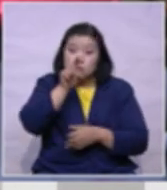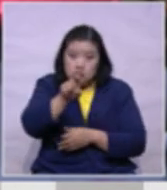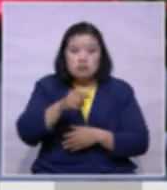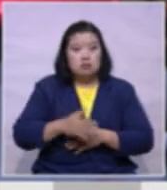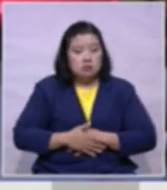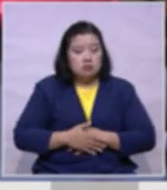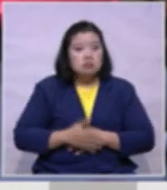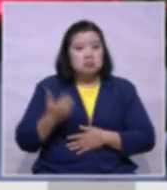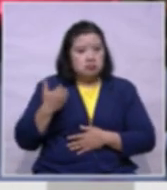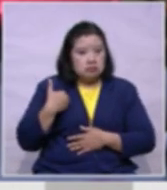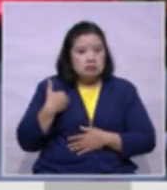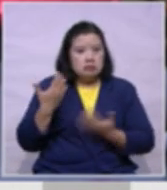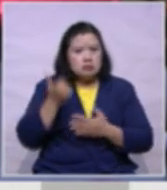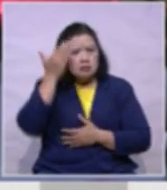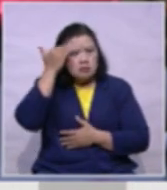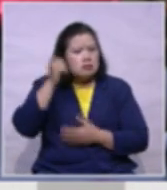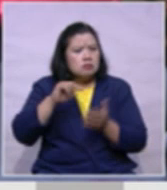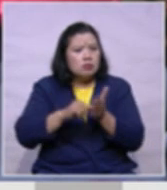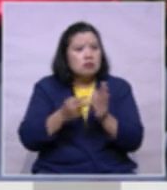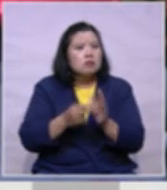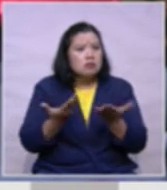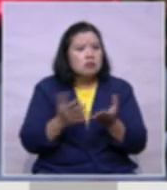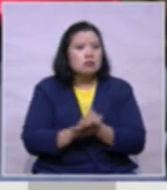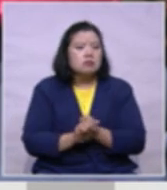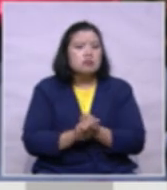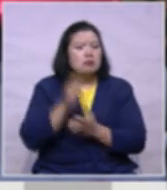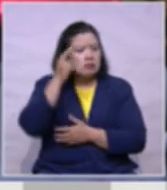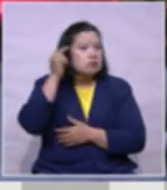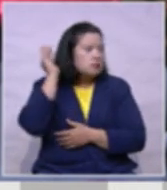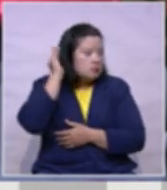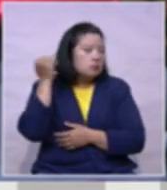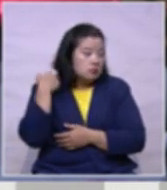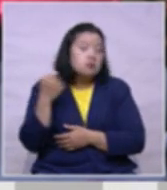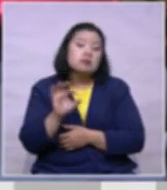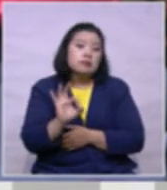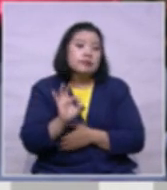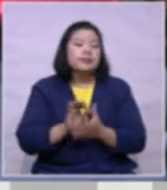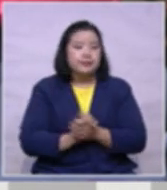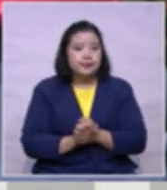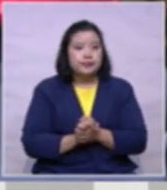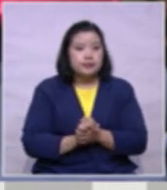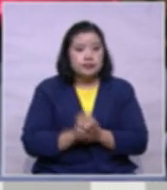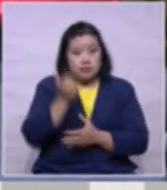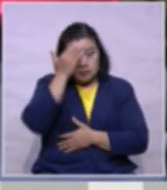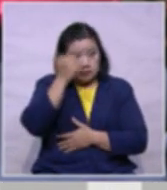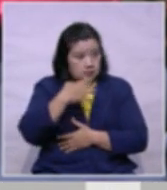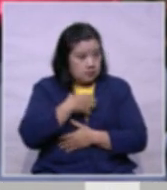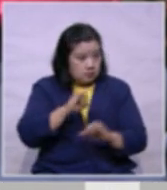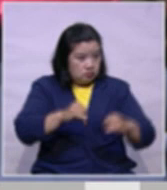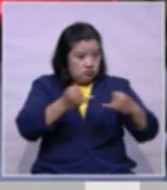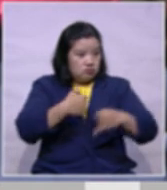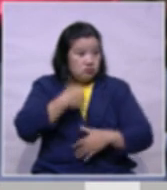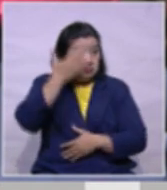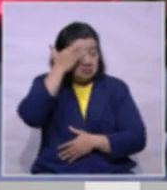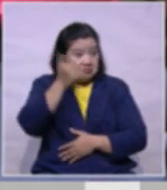ทำหมายความว่าอย่างไรจะได้ท่านลุกขึ้นไปไม่เป็นไรท่านเดี๋ยวคงได้ยินท่านบอกว่าอย่าใครคิดสู้นะถึงสู้ก็สู้ไม่